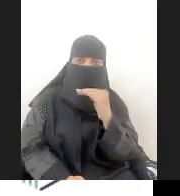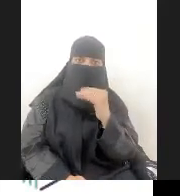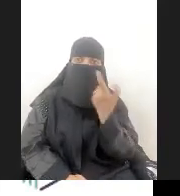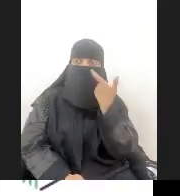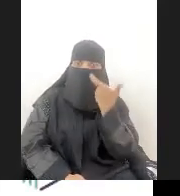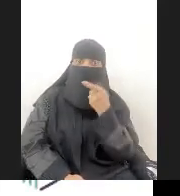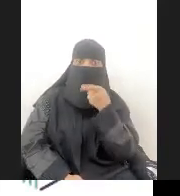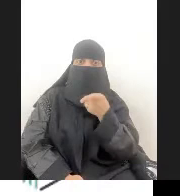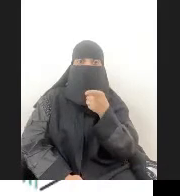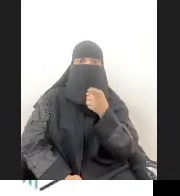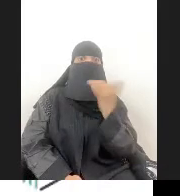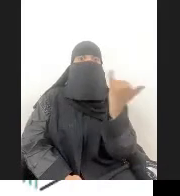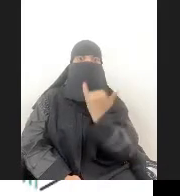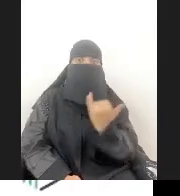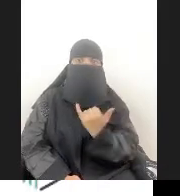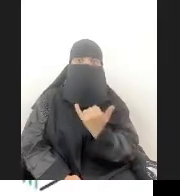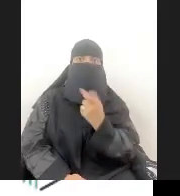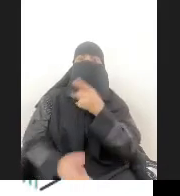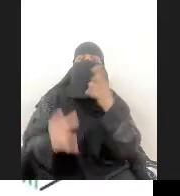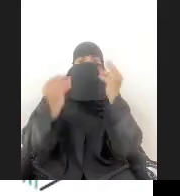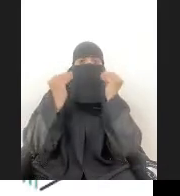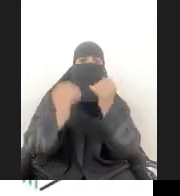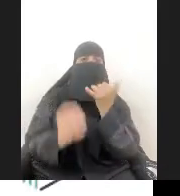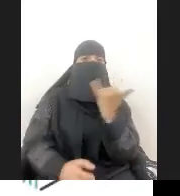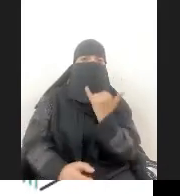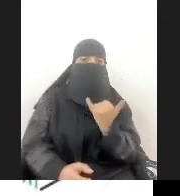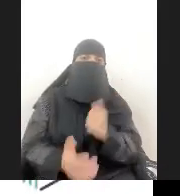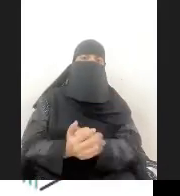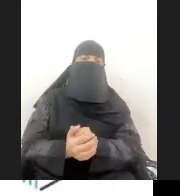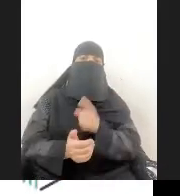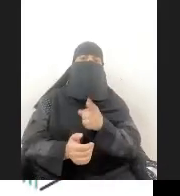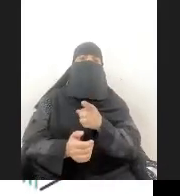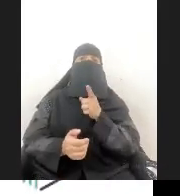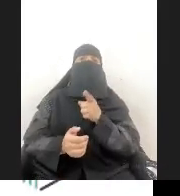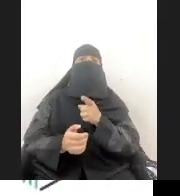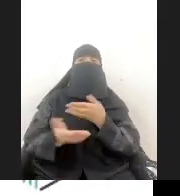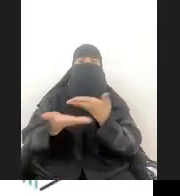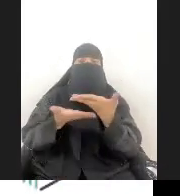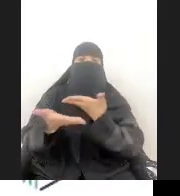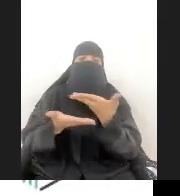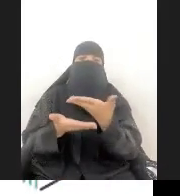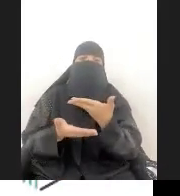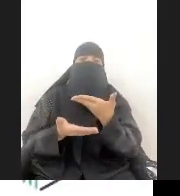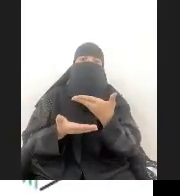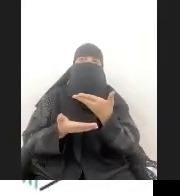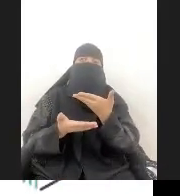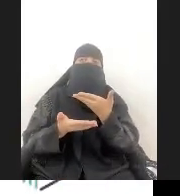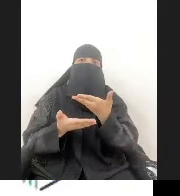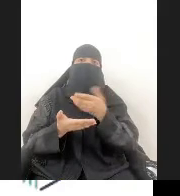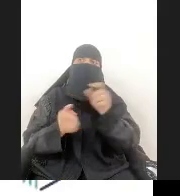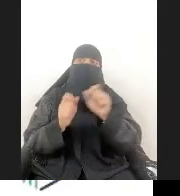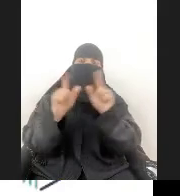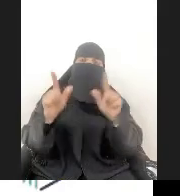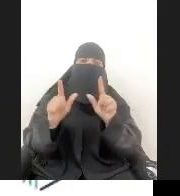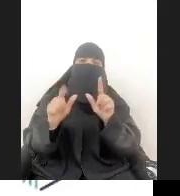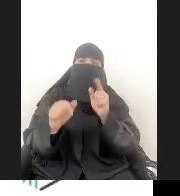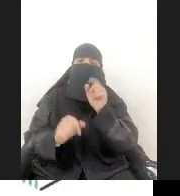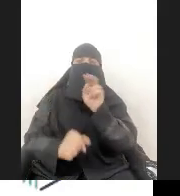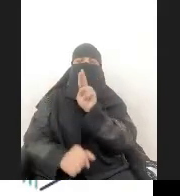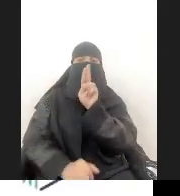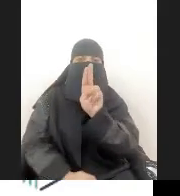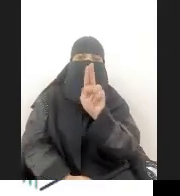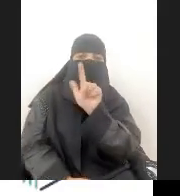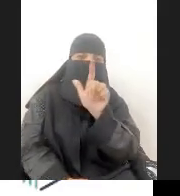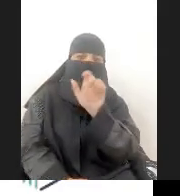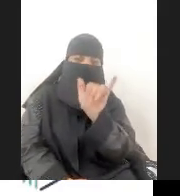non-verbal language، الاتصال غير اللفظي، هذه تعد نقاط قوة يجب أن تستثمر. فأنت الآن بلا شك أنك